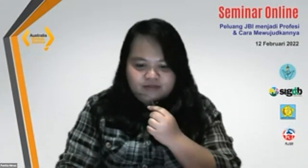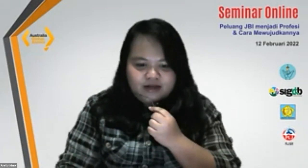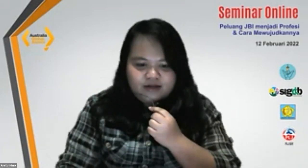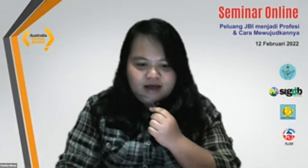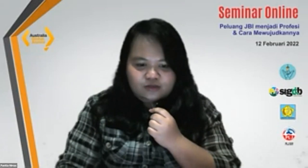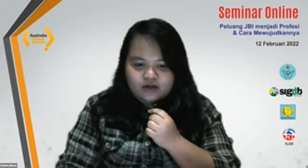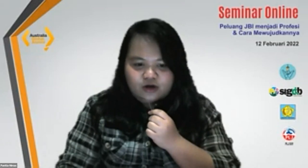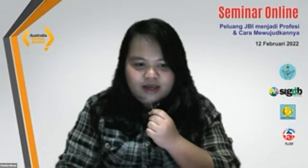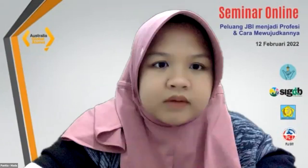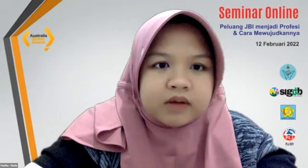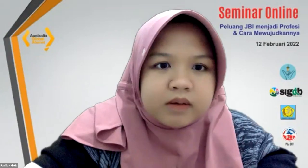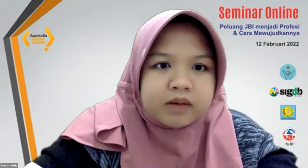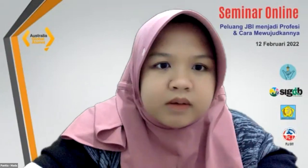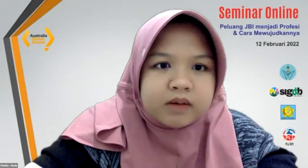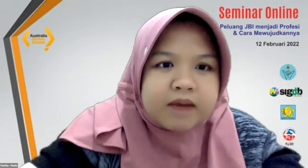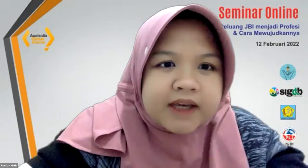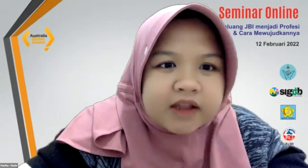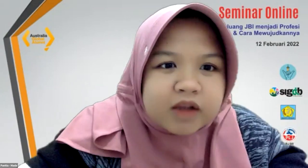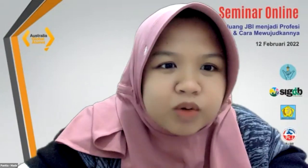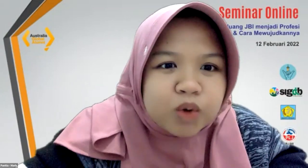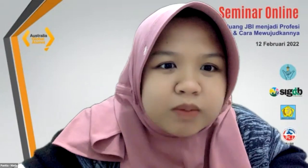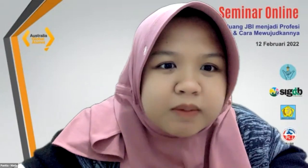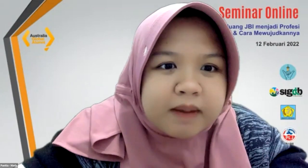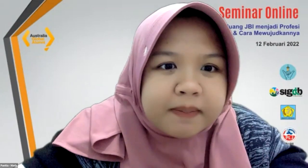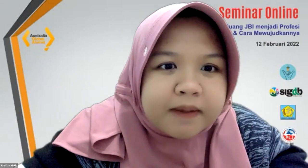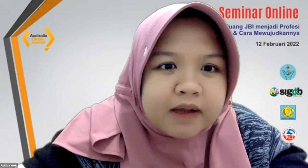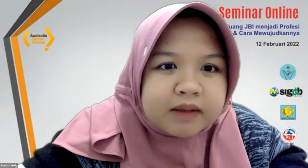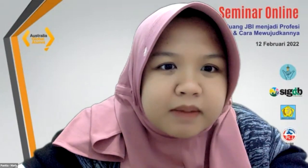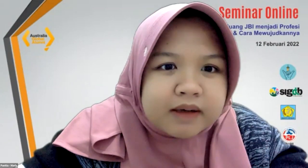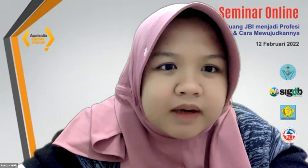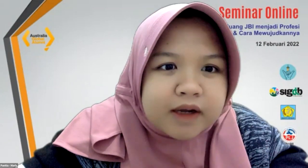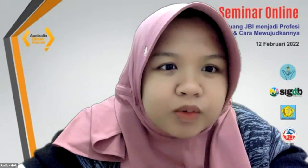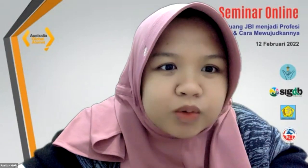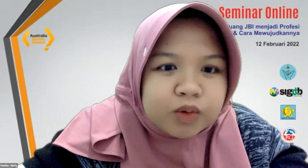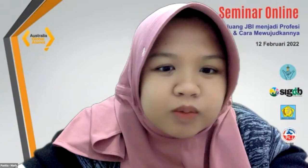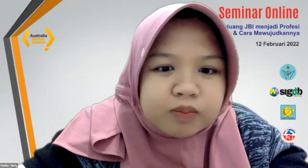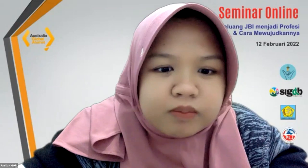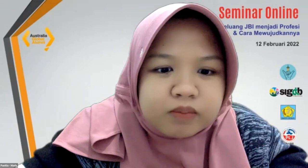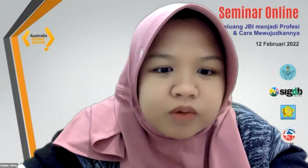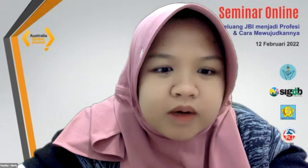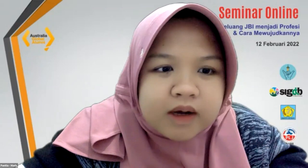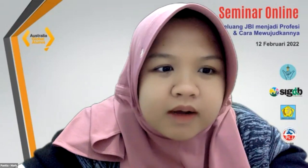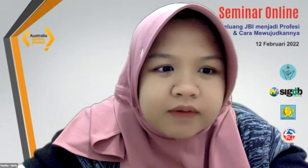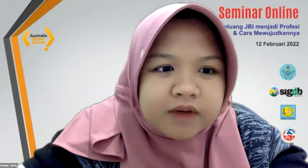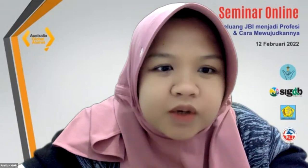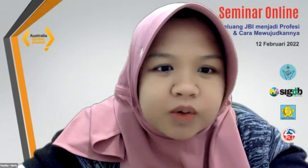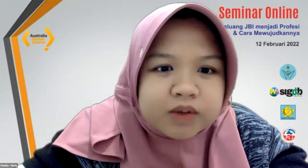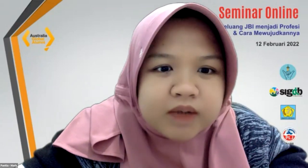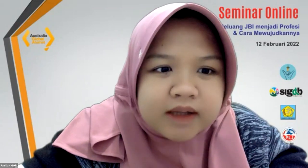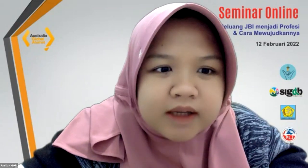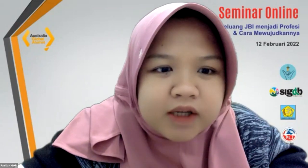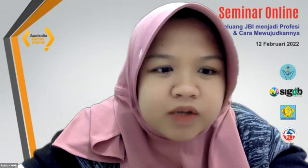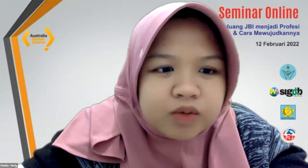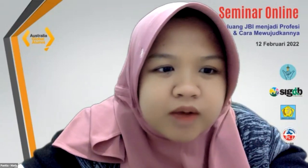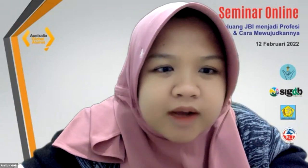Hesti baik kita tunggu beberapa teman lain untuk buka video